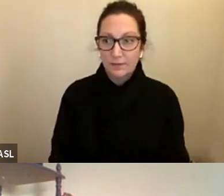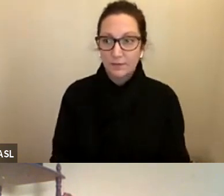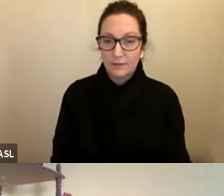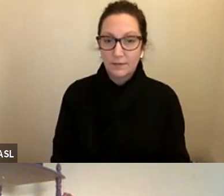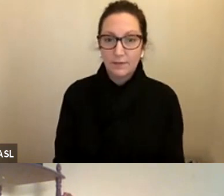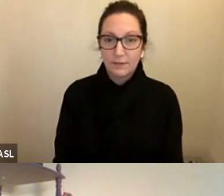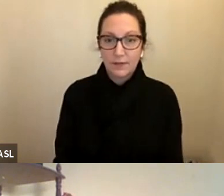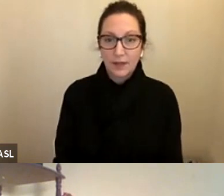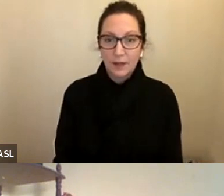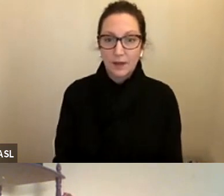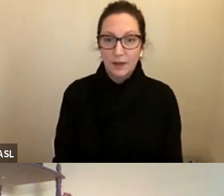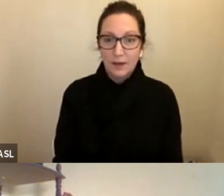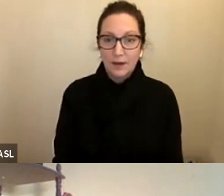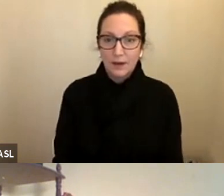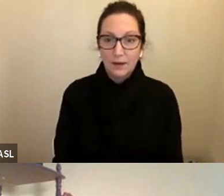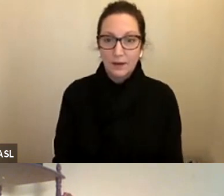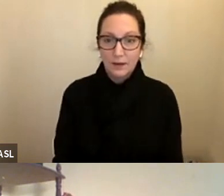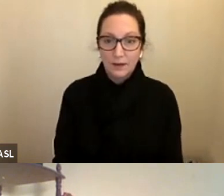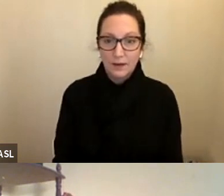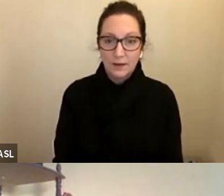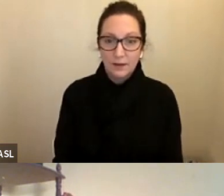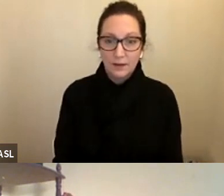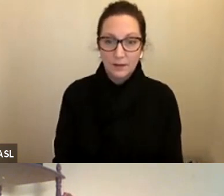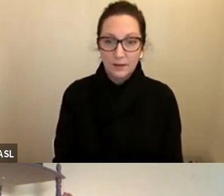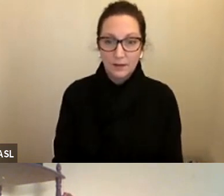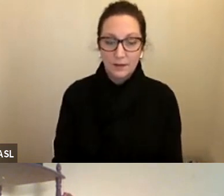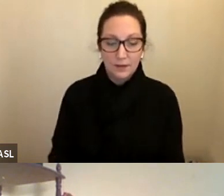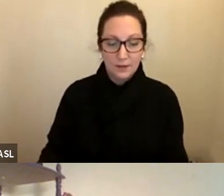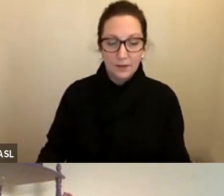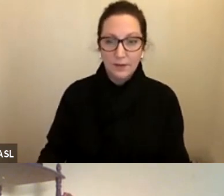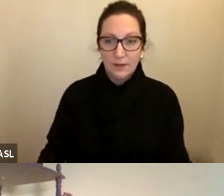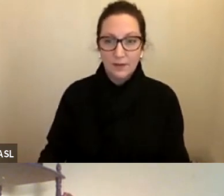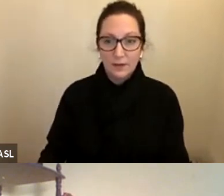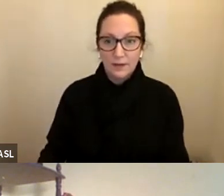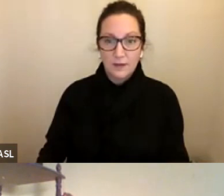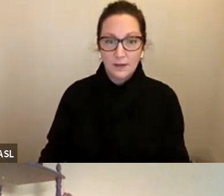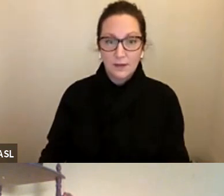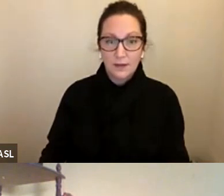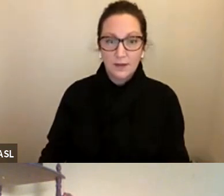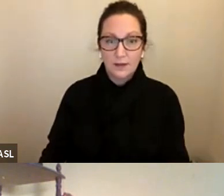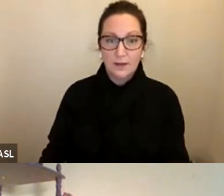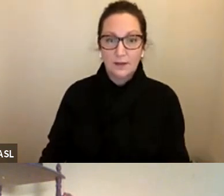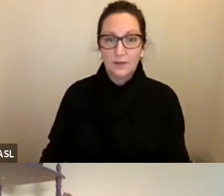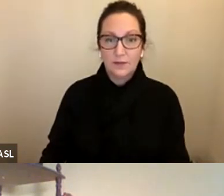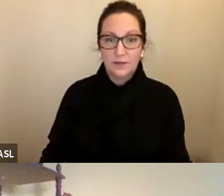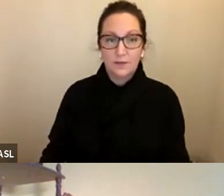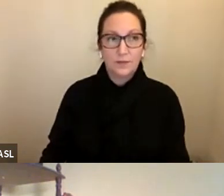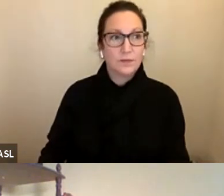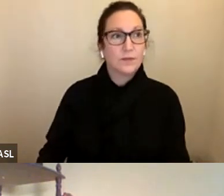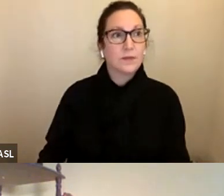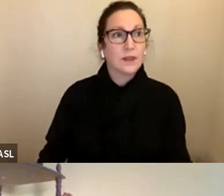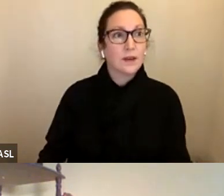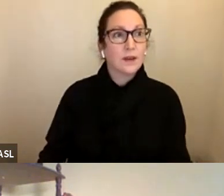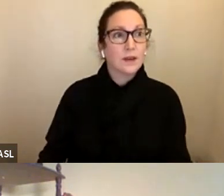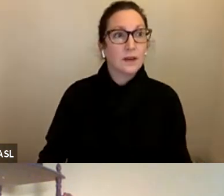Boston. Si nous avons une question, nous sommes capables d'écrire pour que le monde parle dans le chat là. Et moi, là, pour interpréter pour nous,